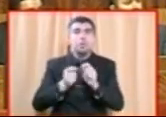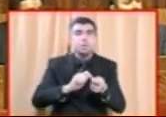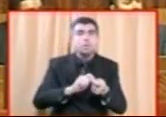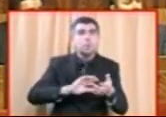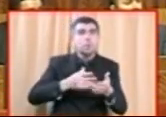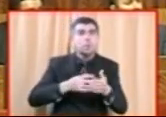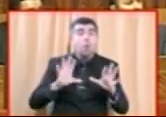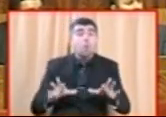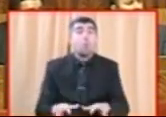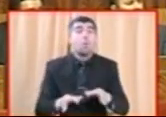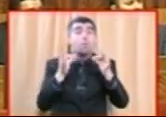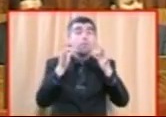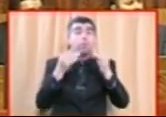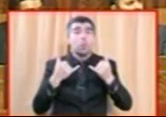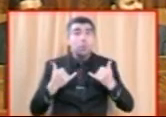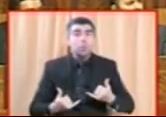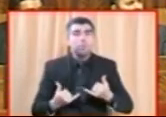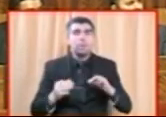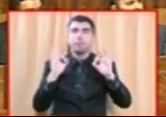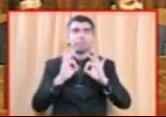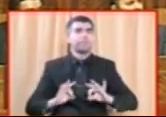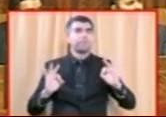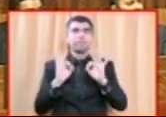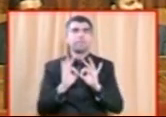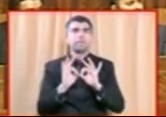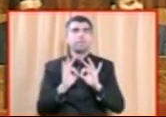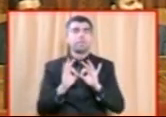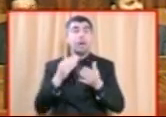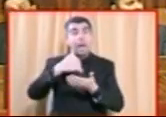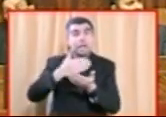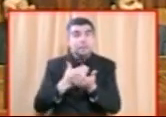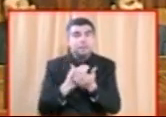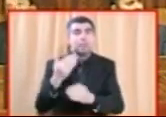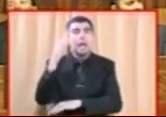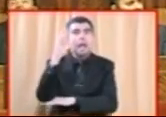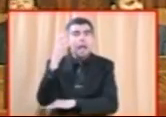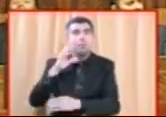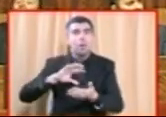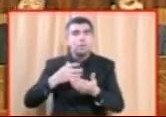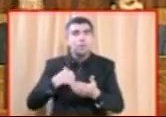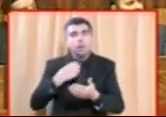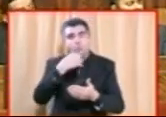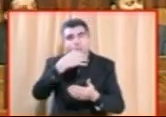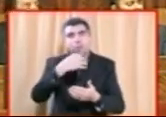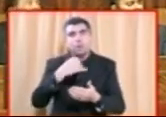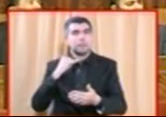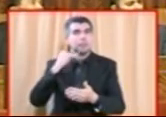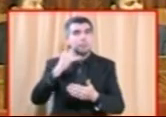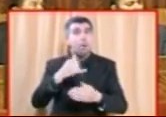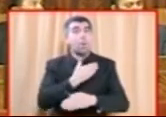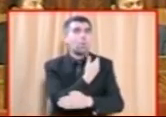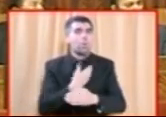ماكينش معالجه شامله لهذا التحديد الغابوي لذلك احنا مازال كنطلب من الحكومه باش تبدل